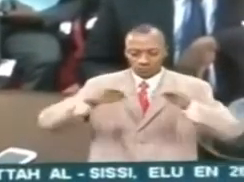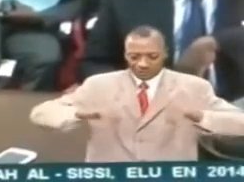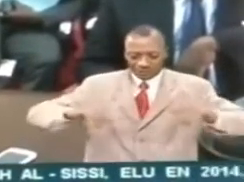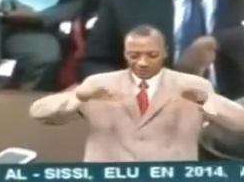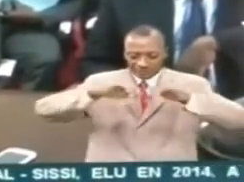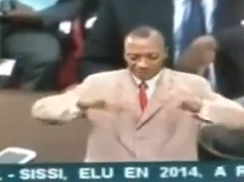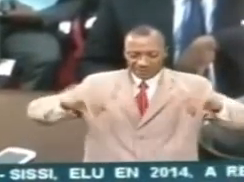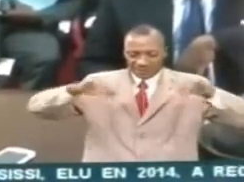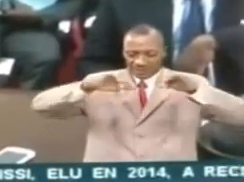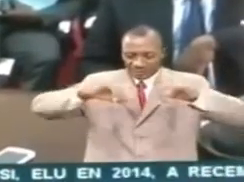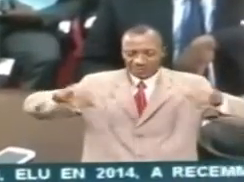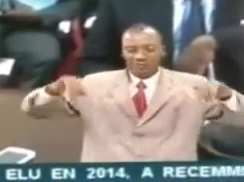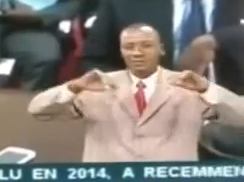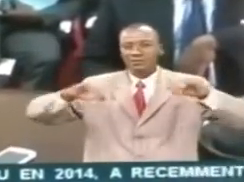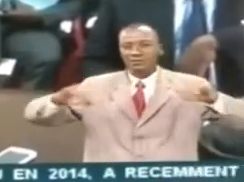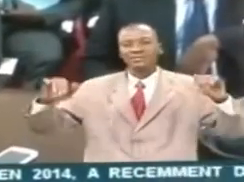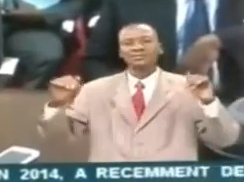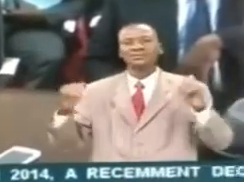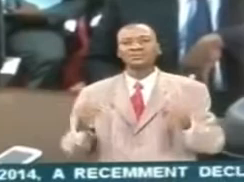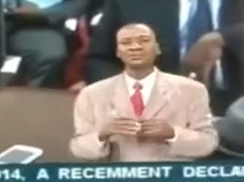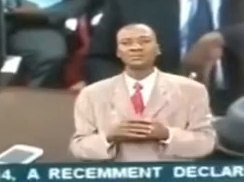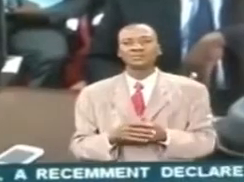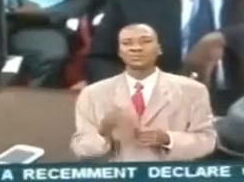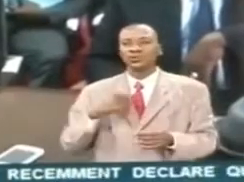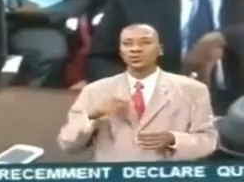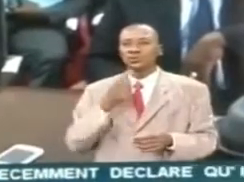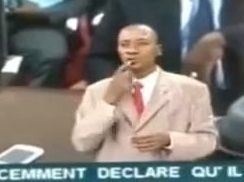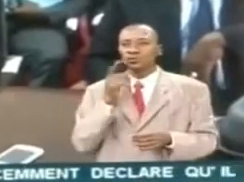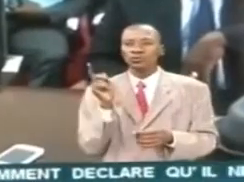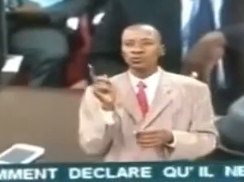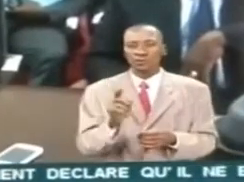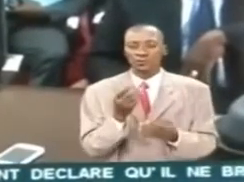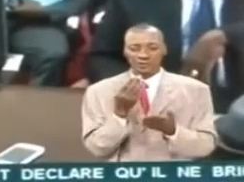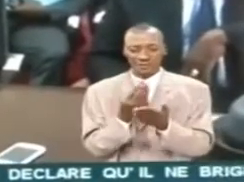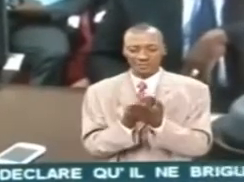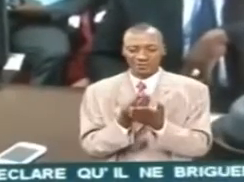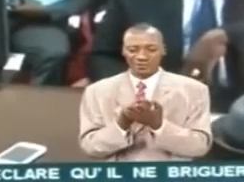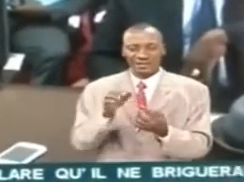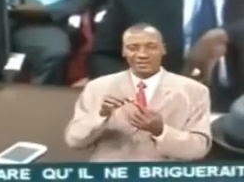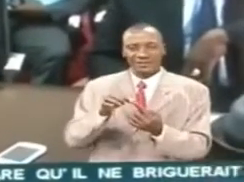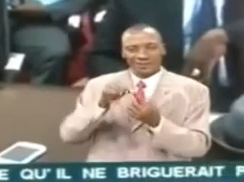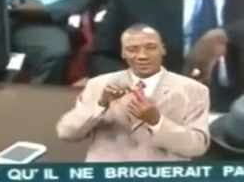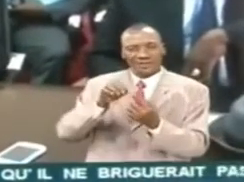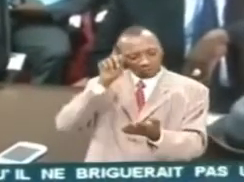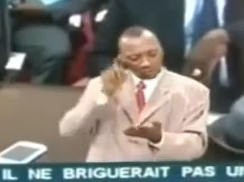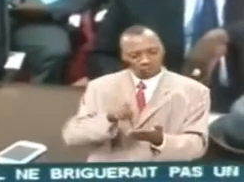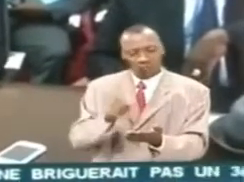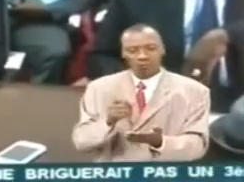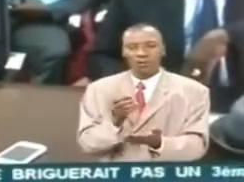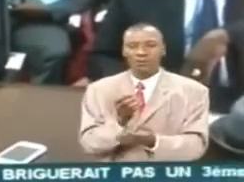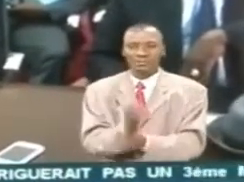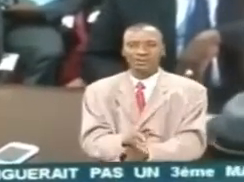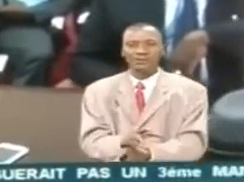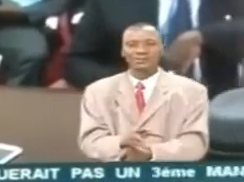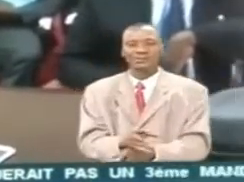tâche, nous recommandons qu'un budget spécial soit alloué à l'Office de voirie et drainage,